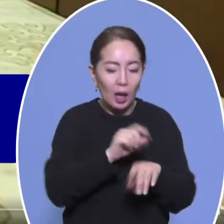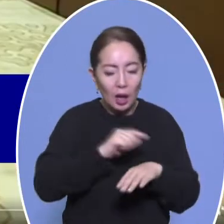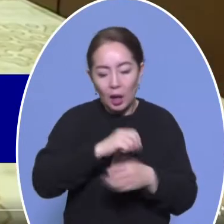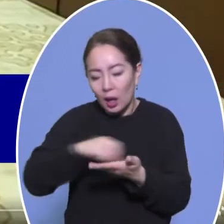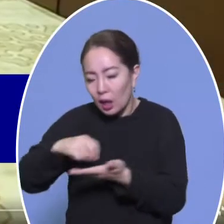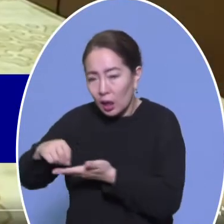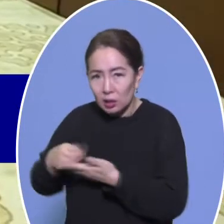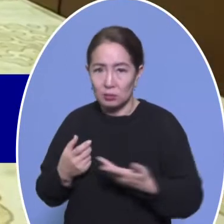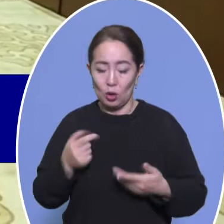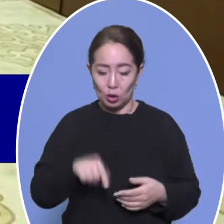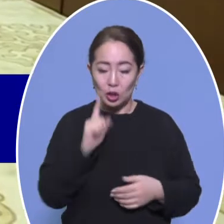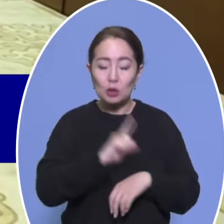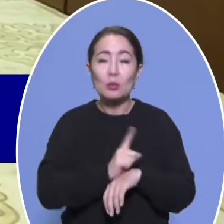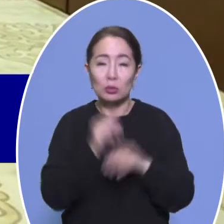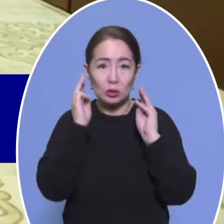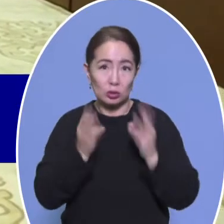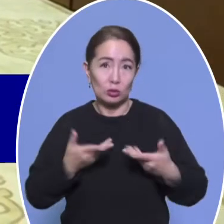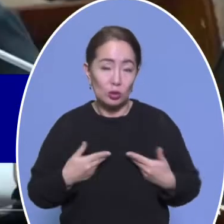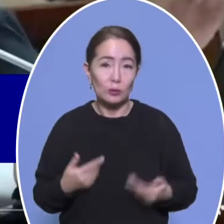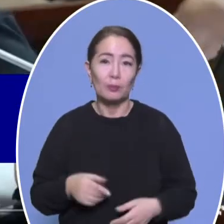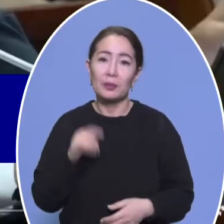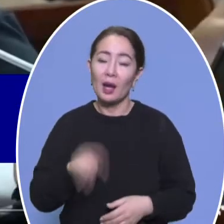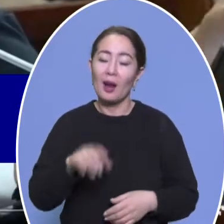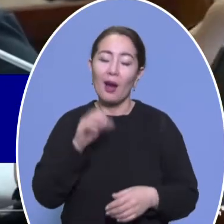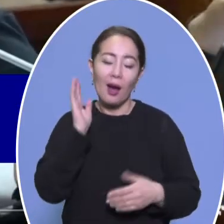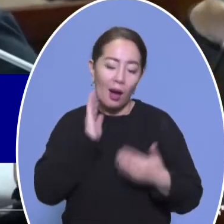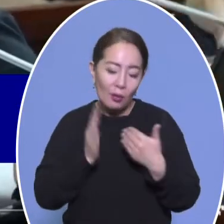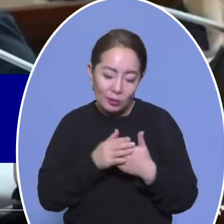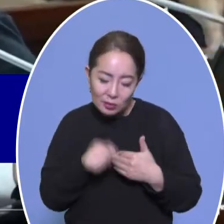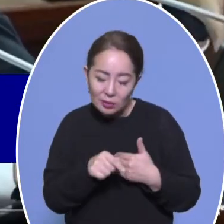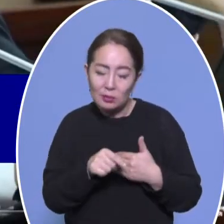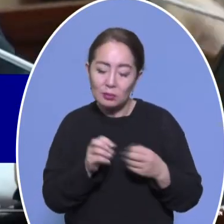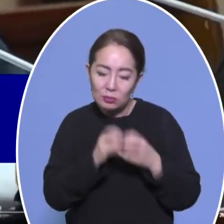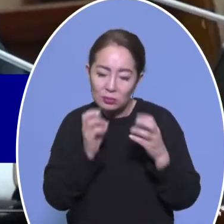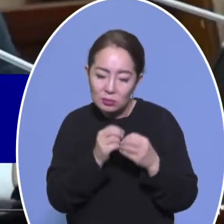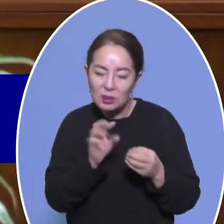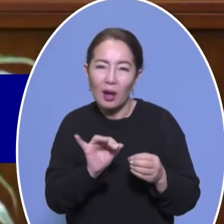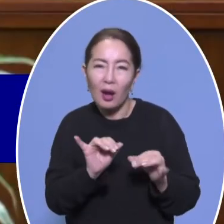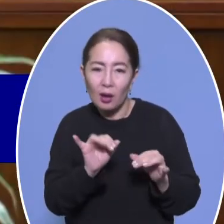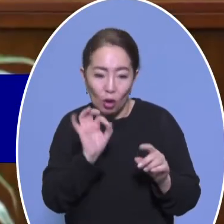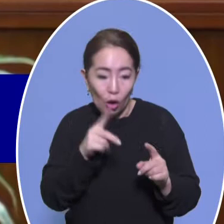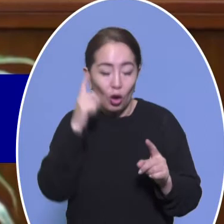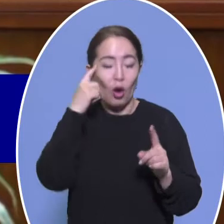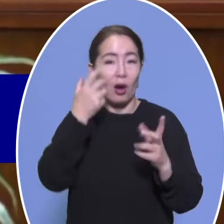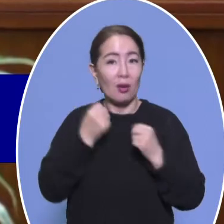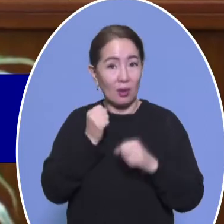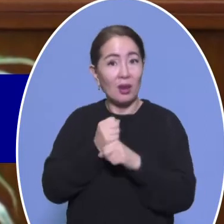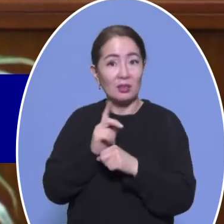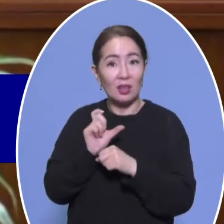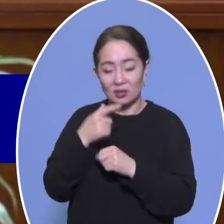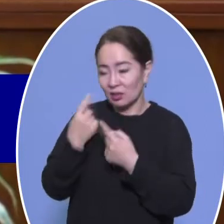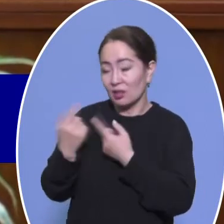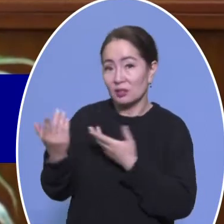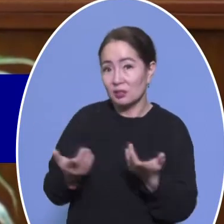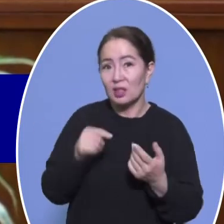олгогддог байсан бол одоо 1 минутын дотор шийдэгдэх болсон байна. За хамгийн чухал нь авилгыг бүрдүүлж хурц сурыг олж тогтоох зайлшгүй шаардлага байгааг ажлын эсвэл